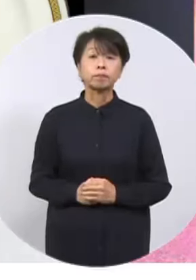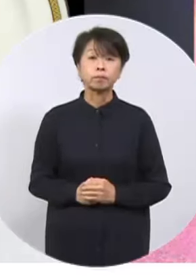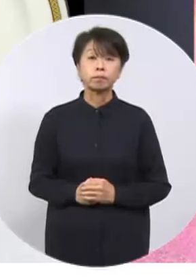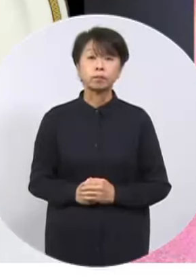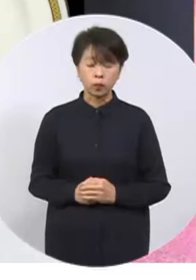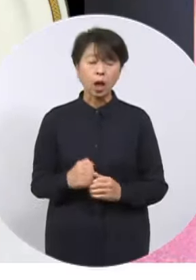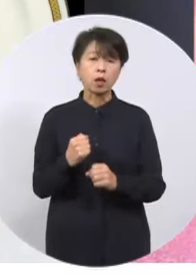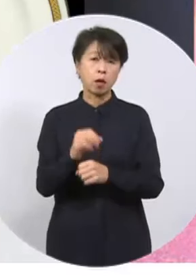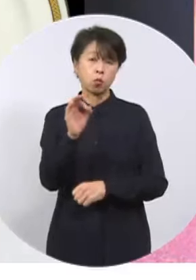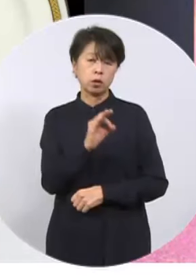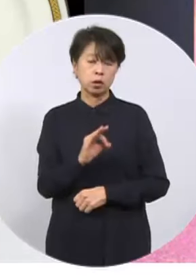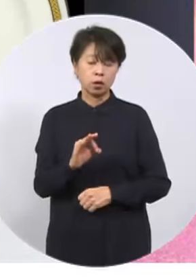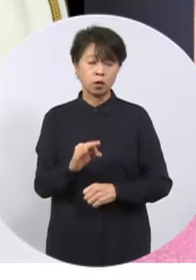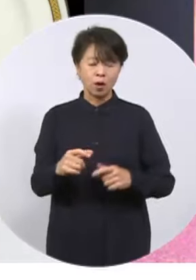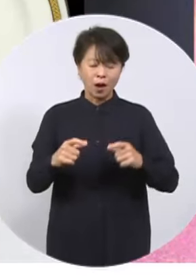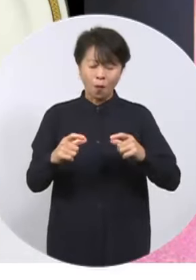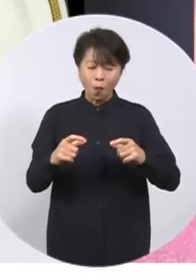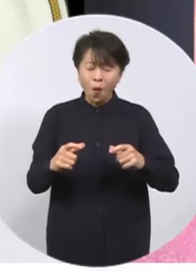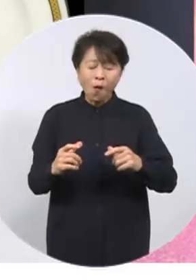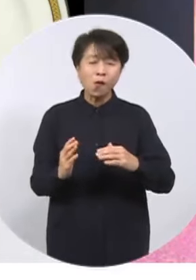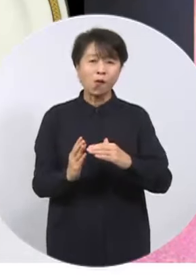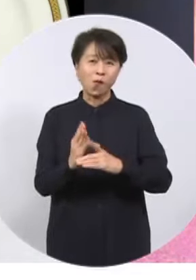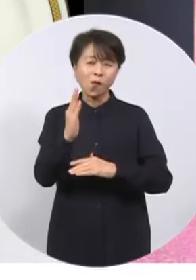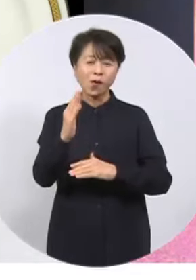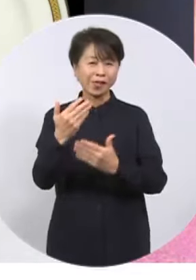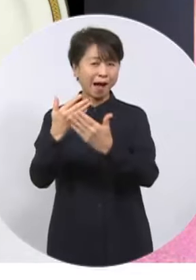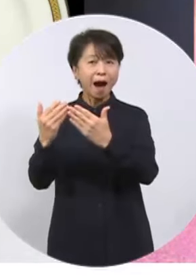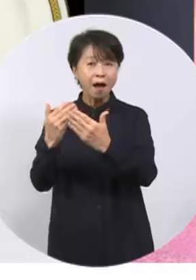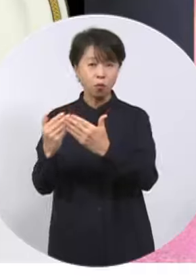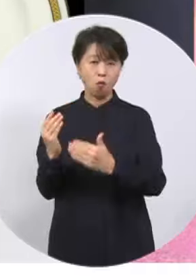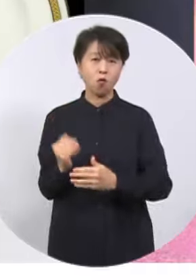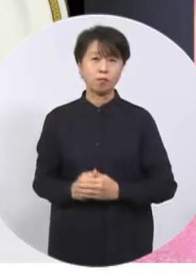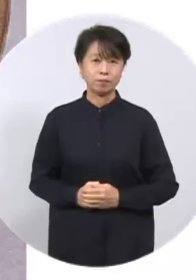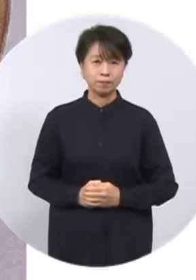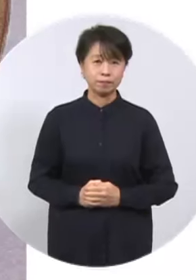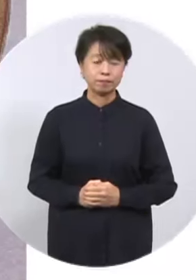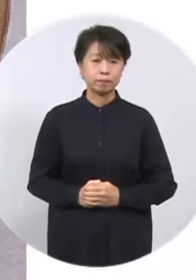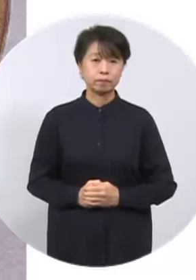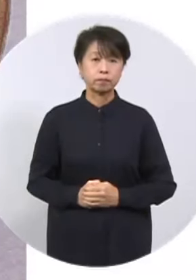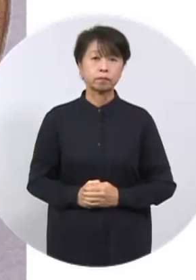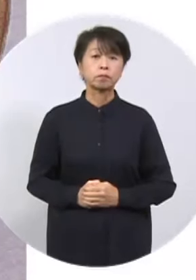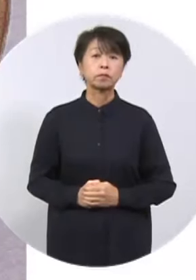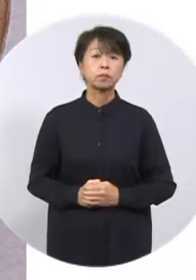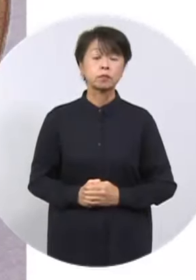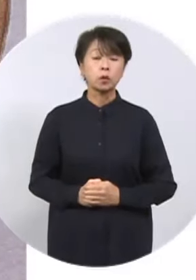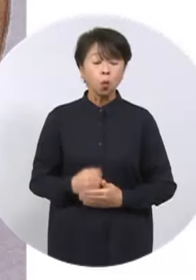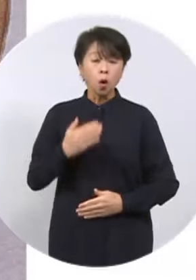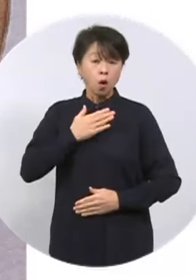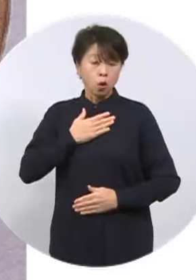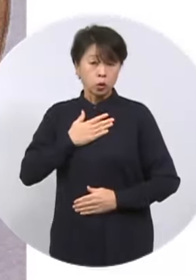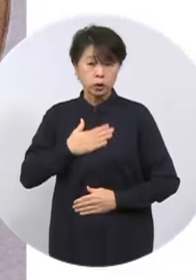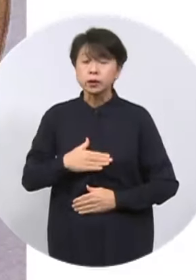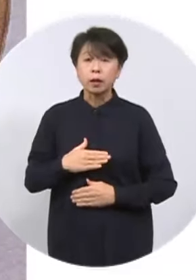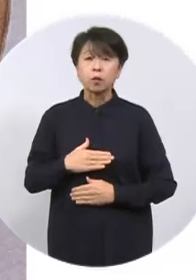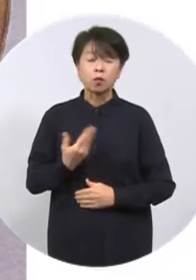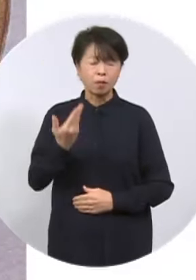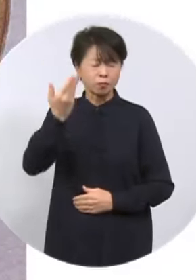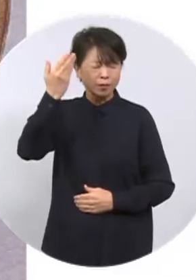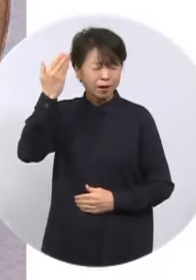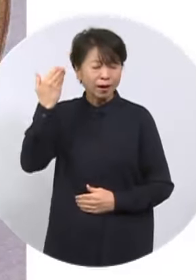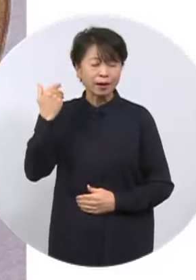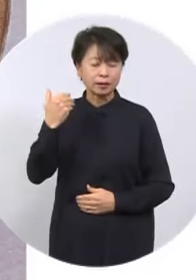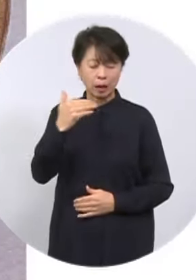さんの作品は食器を超越したアート。そのアートに出会ったのは当時から高